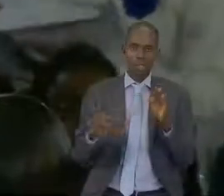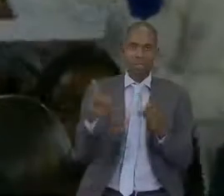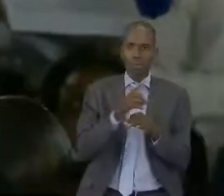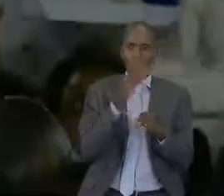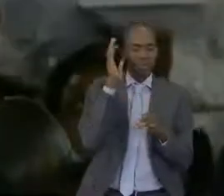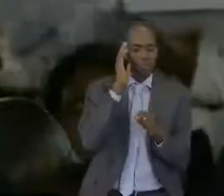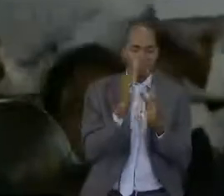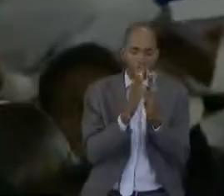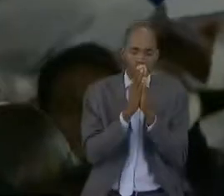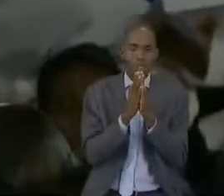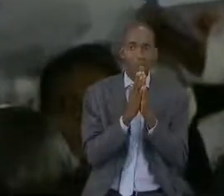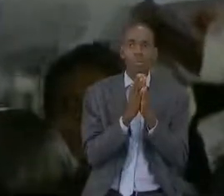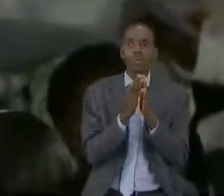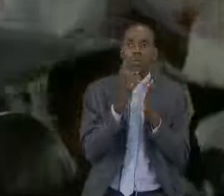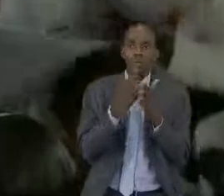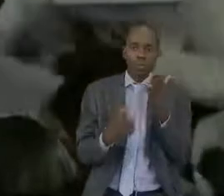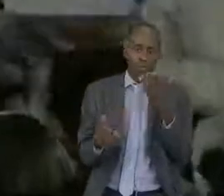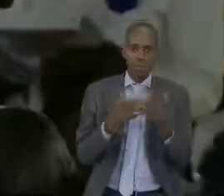L'ennemi ne peut pas révoquer cela.